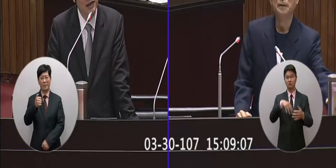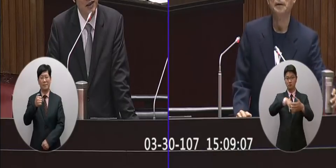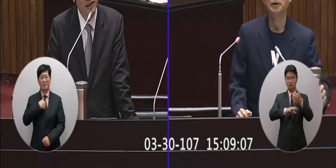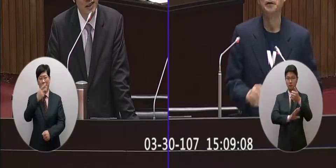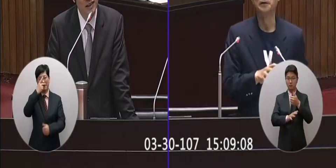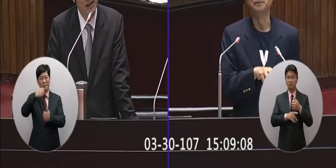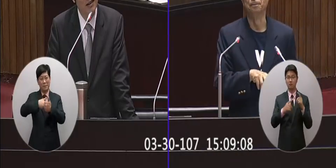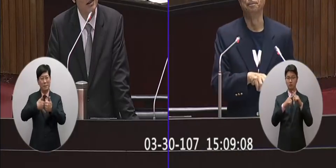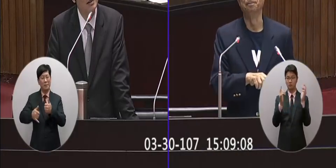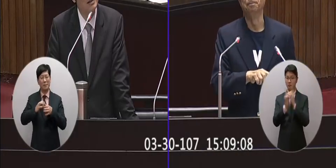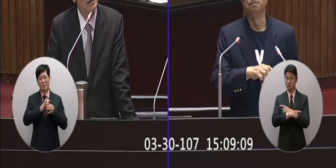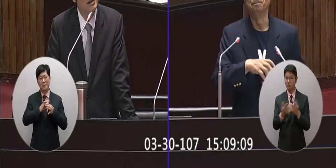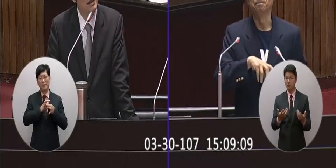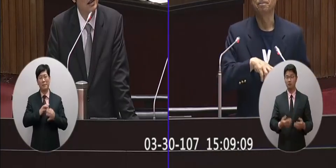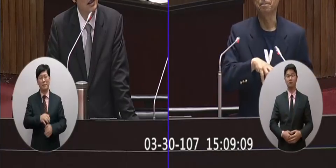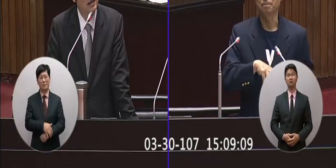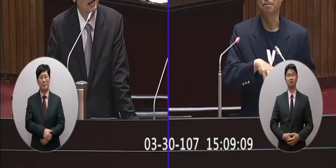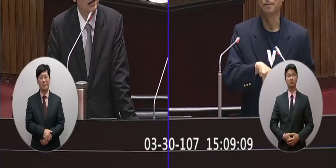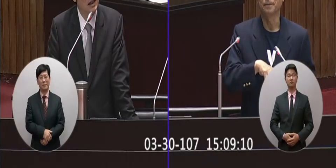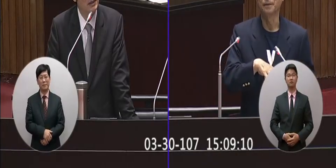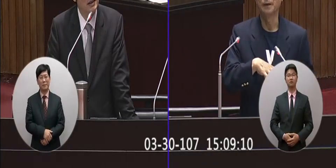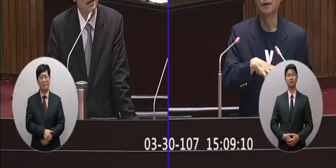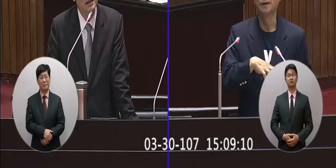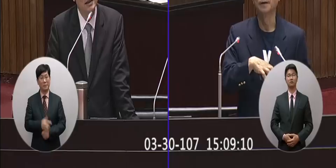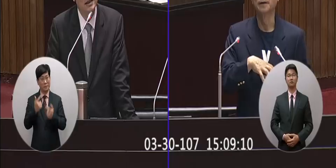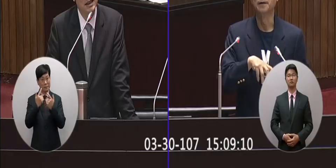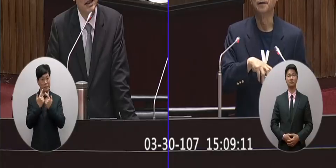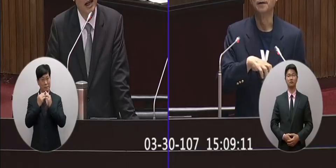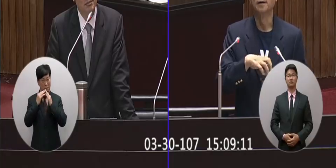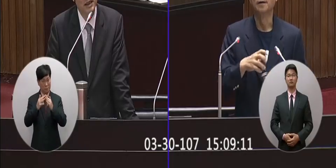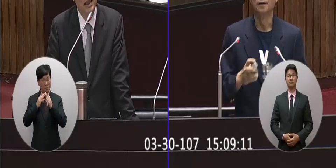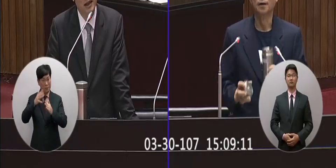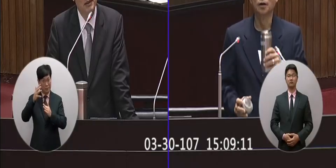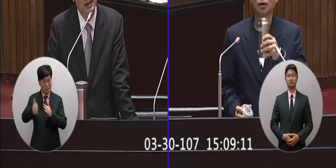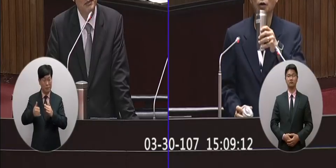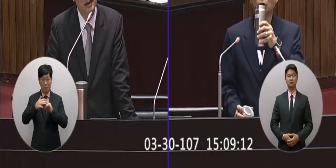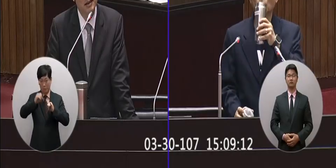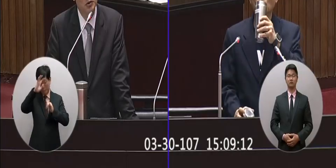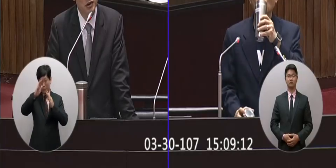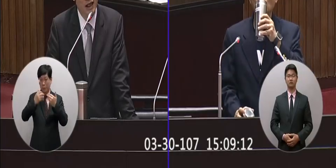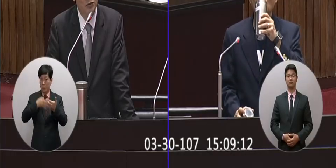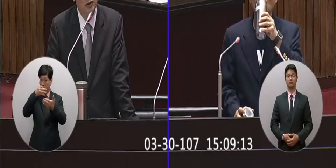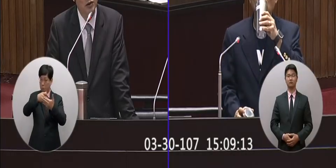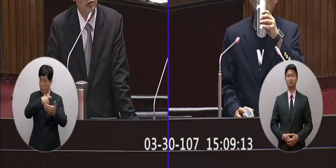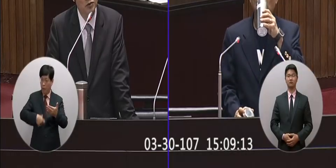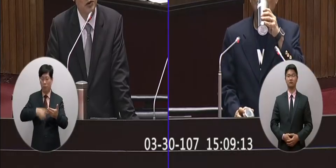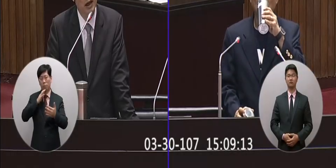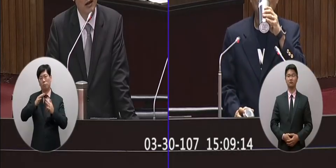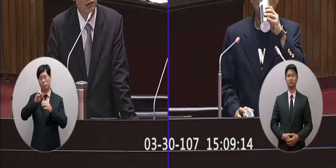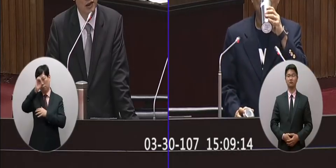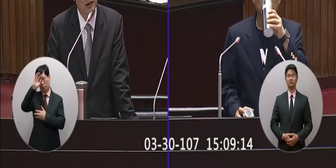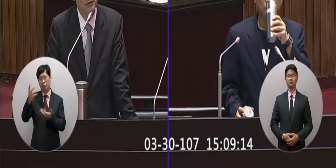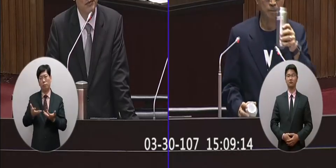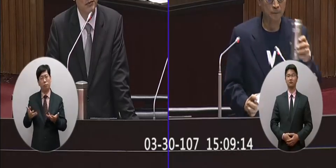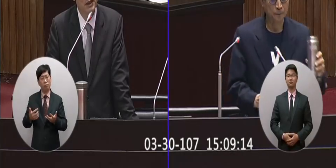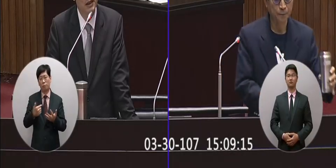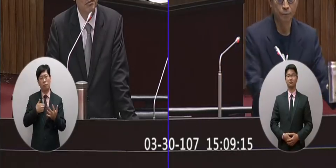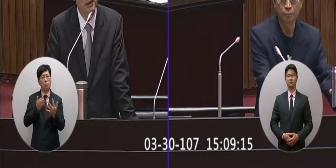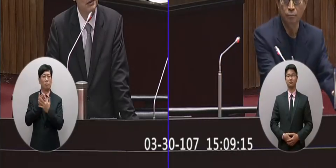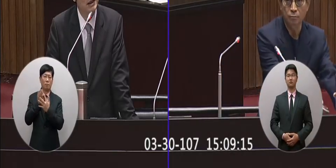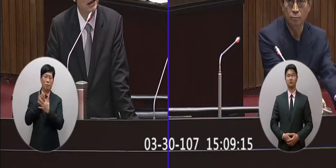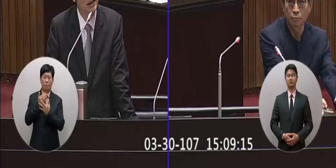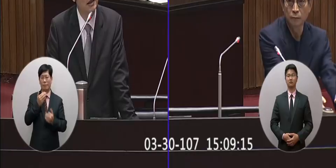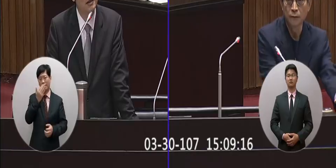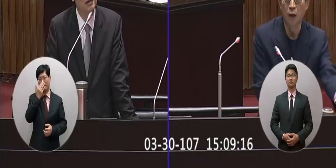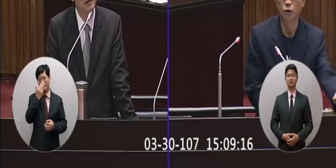谢赖委员的关心哈。台北市市长民进党要不要提名，这属于党务的工作了，我可能不方